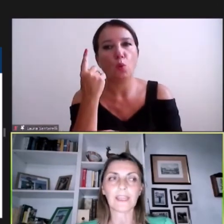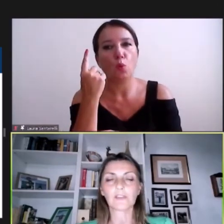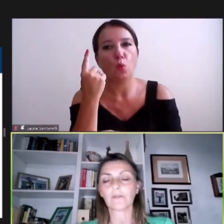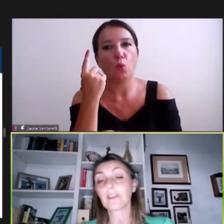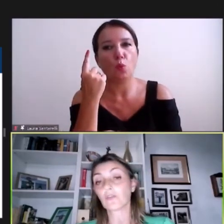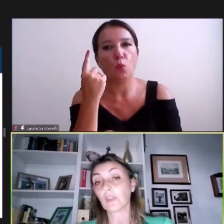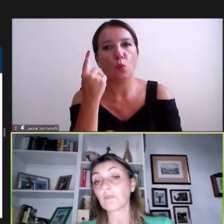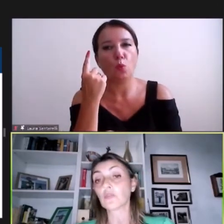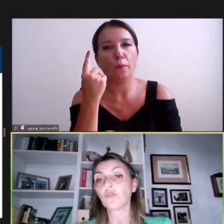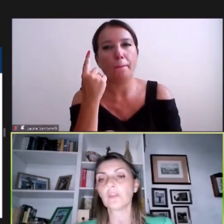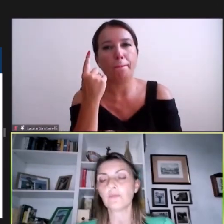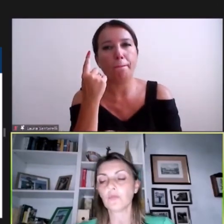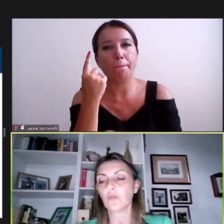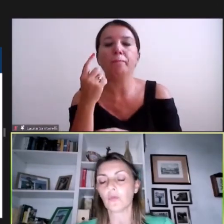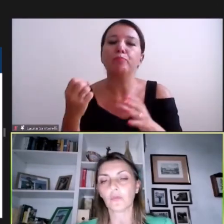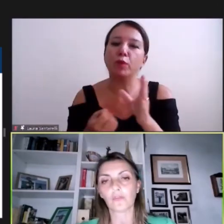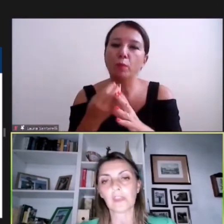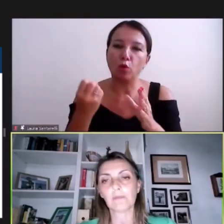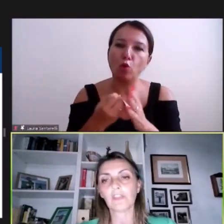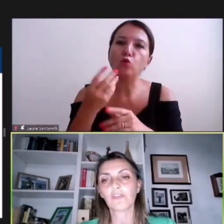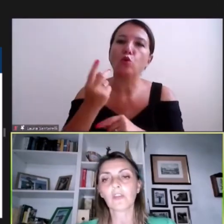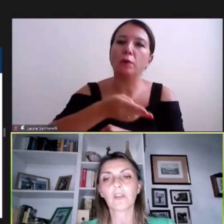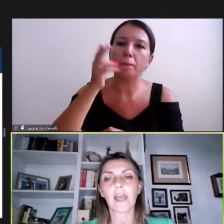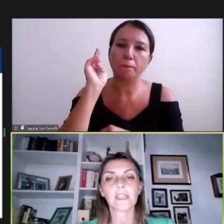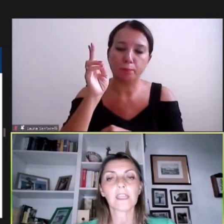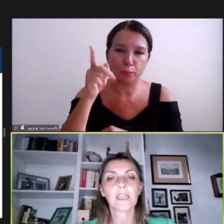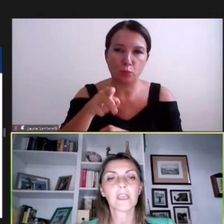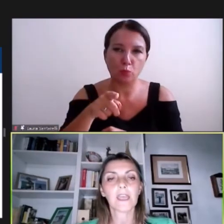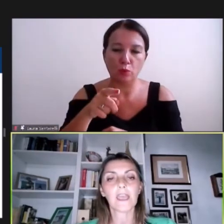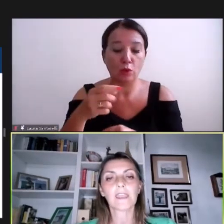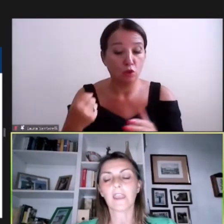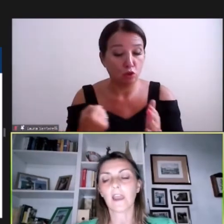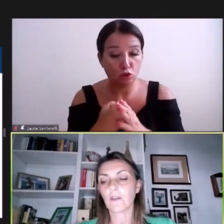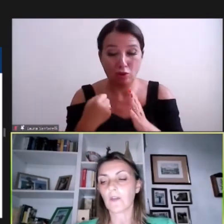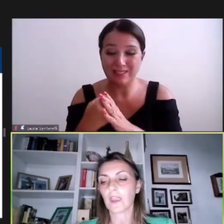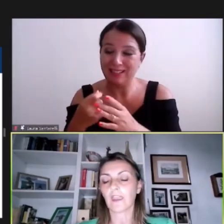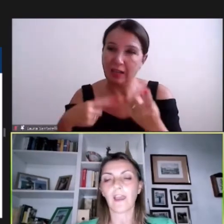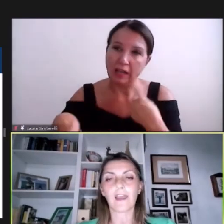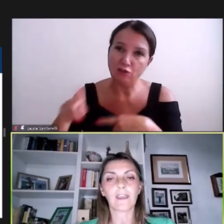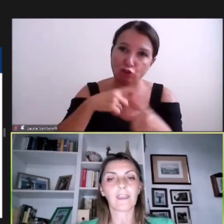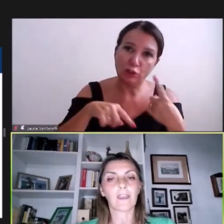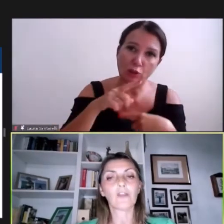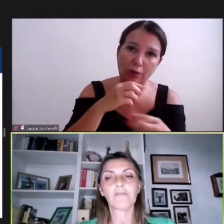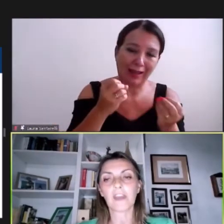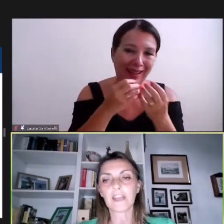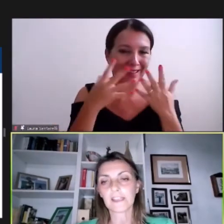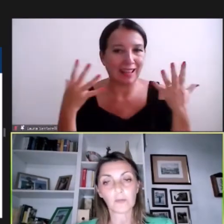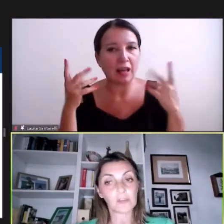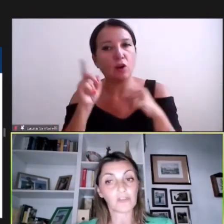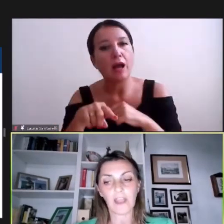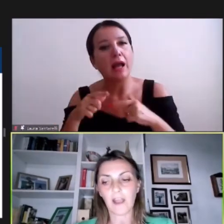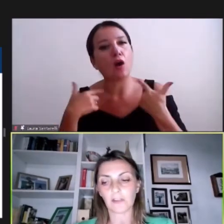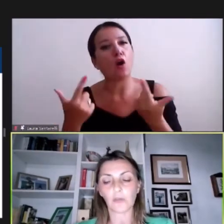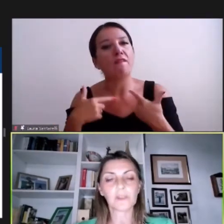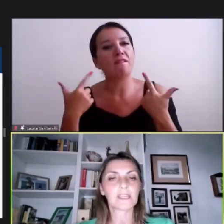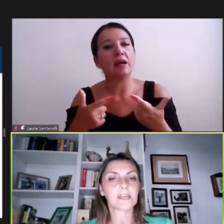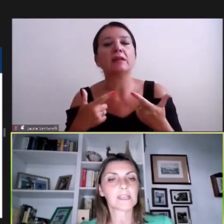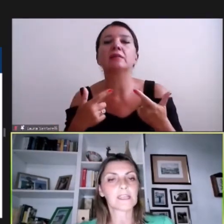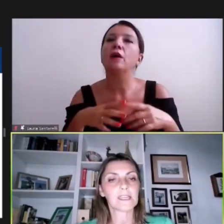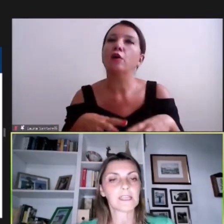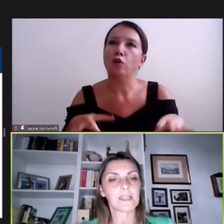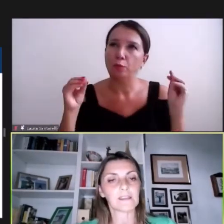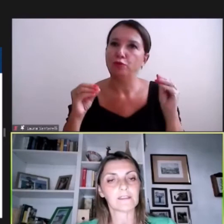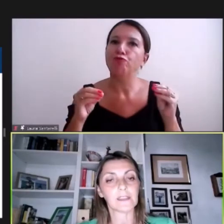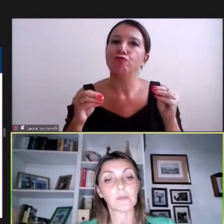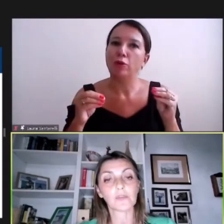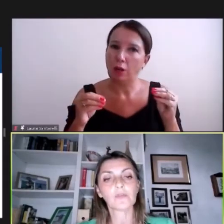il mercato verso dei prodotti più sostenibili e circolari, è chiaro che anche l'offerta comincerà ad aumentare